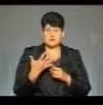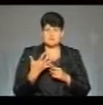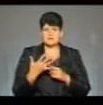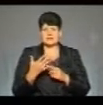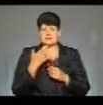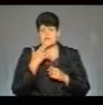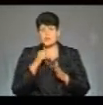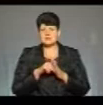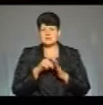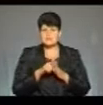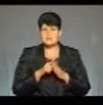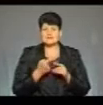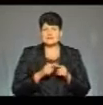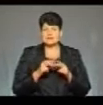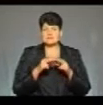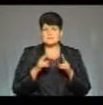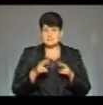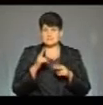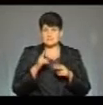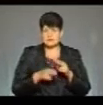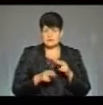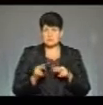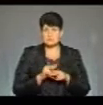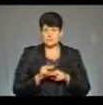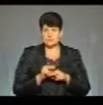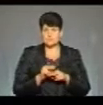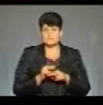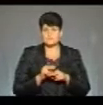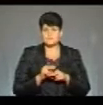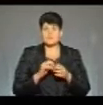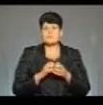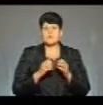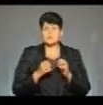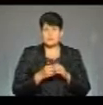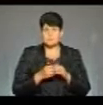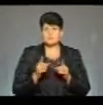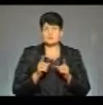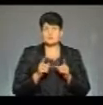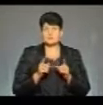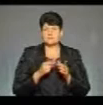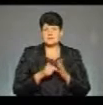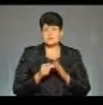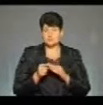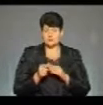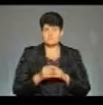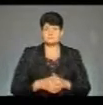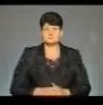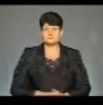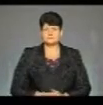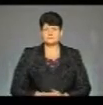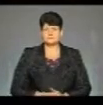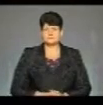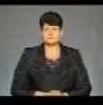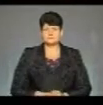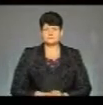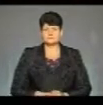національного значення. Даний міст залишається, ремонт стану даного моста залишається проблемою чомусь тільки міста Тернополя. Світлана Лазорик, Оксана